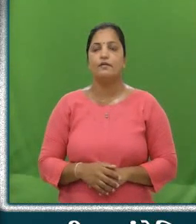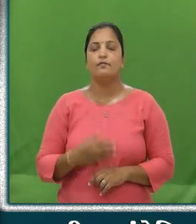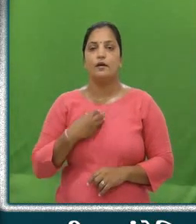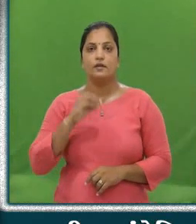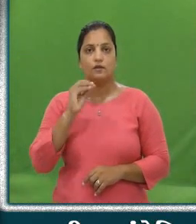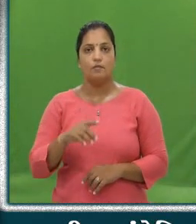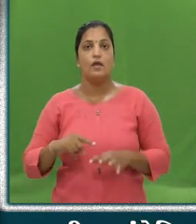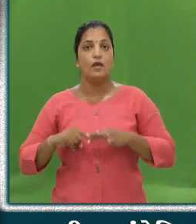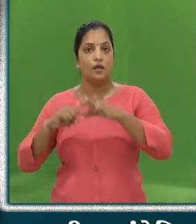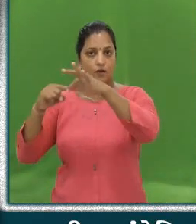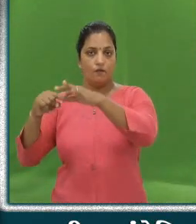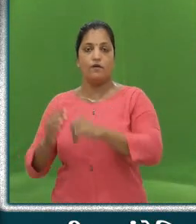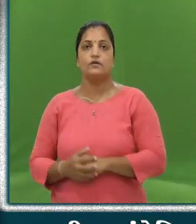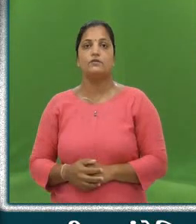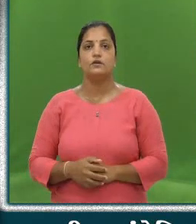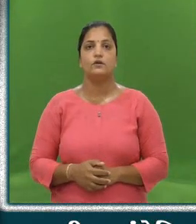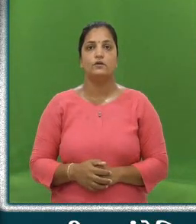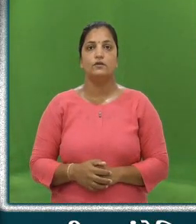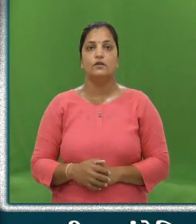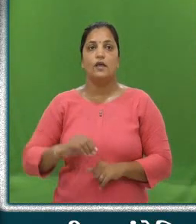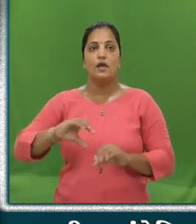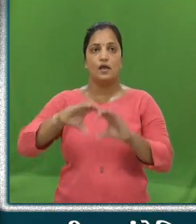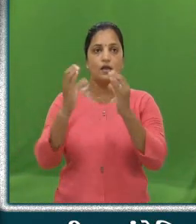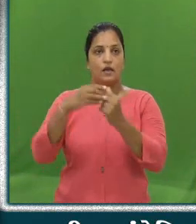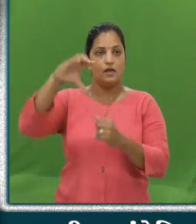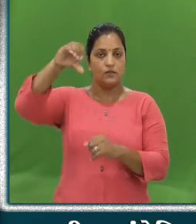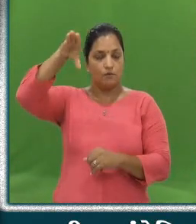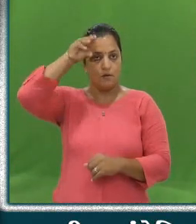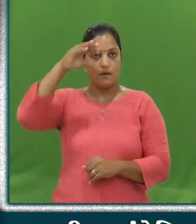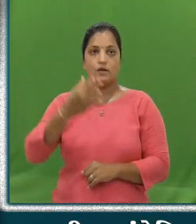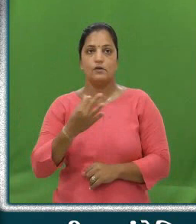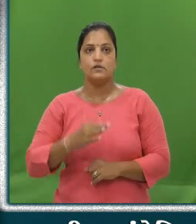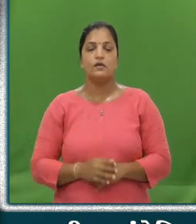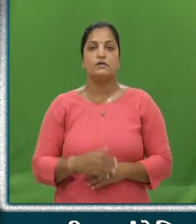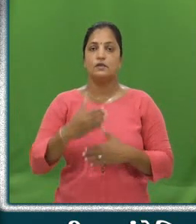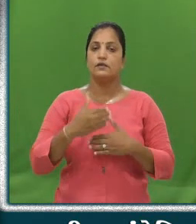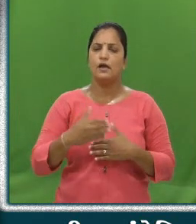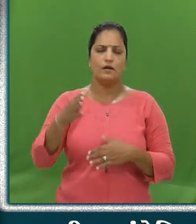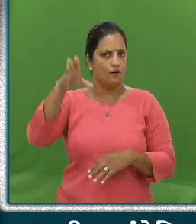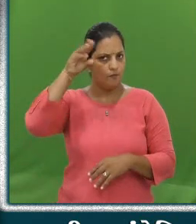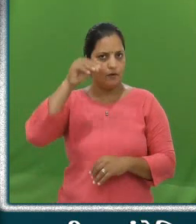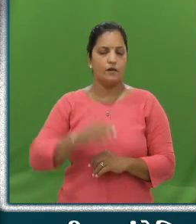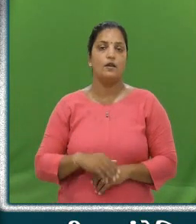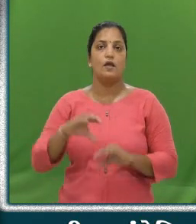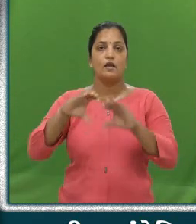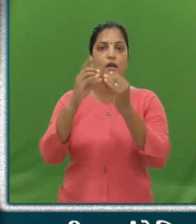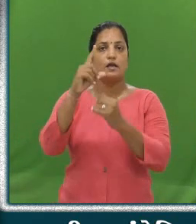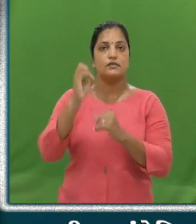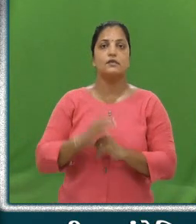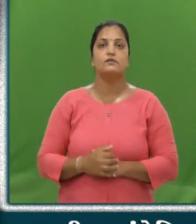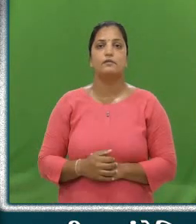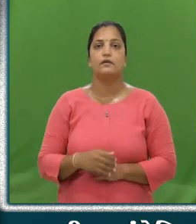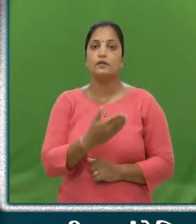મારે તમને પ્રશ્ન છે કારણ કે તમે ધોરણ 9 ની અંદર ખૂબ સરસ ભણીને અહીં આગળ આવેલા છો ધોરણ 10 ની અંદર